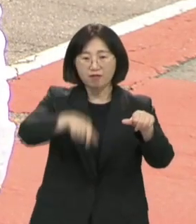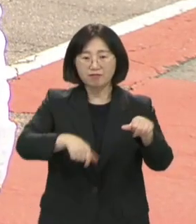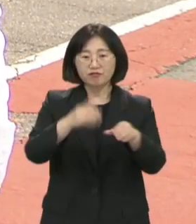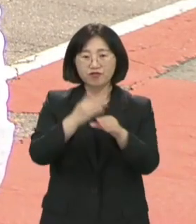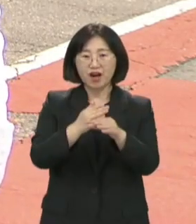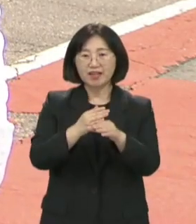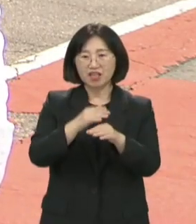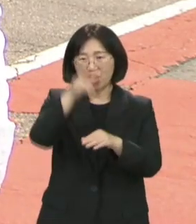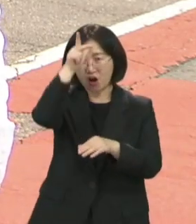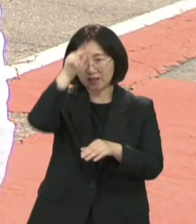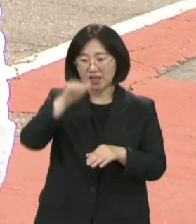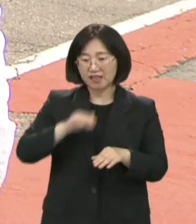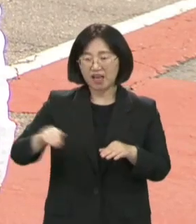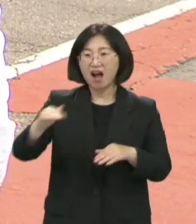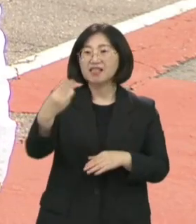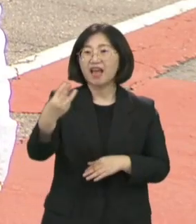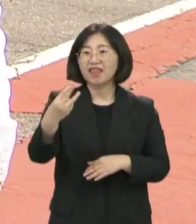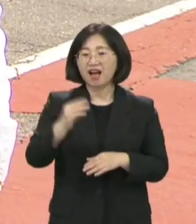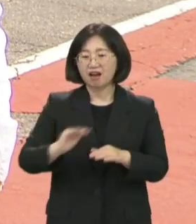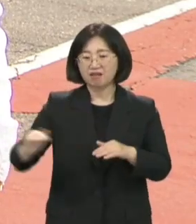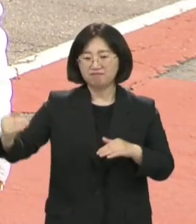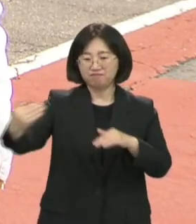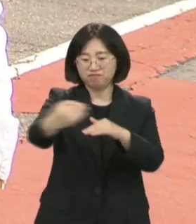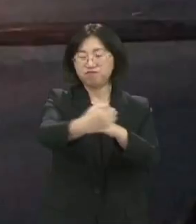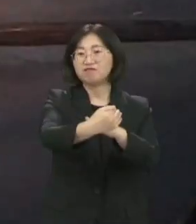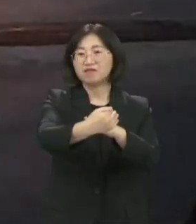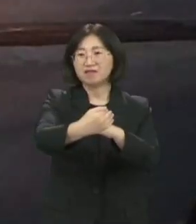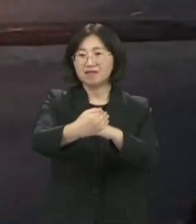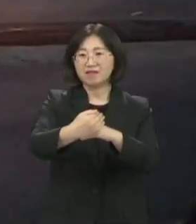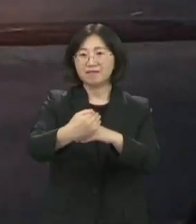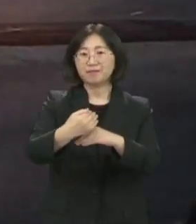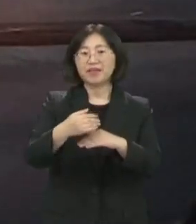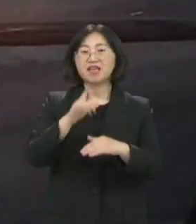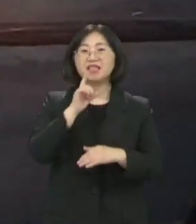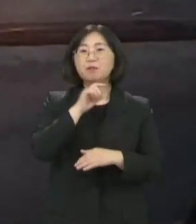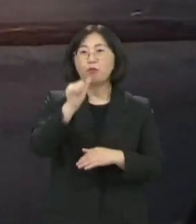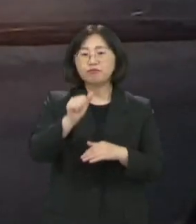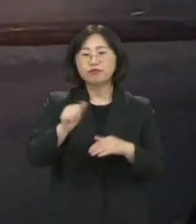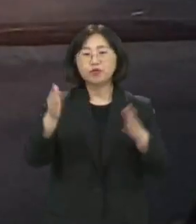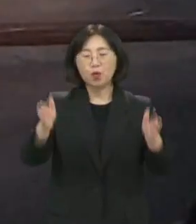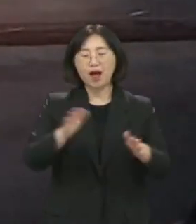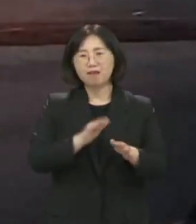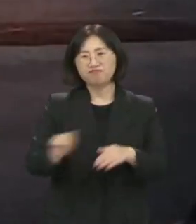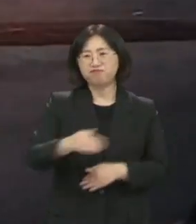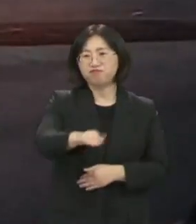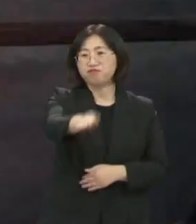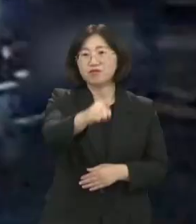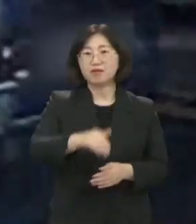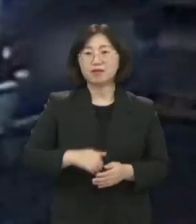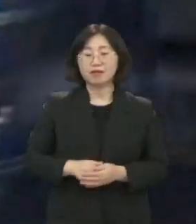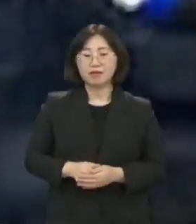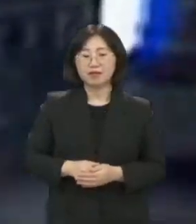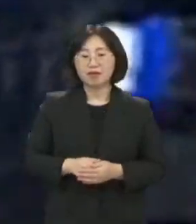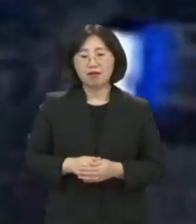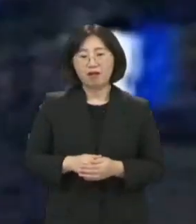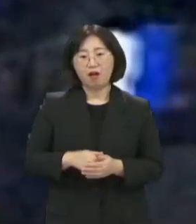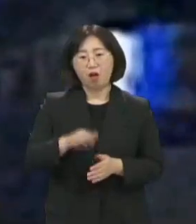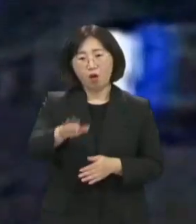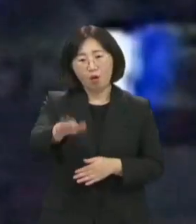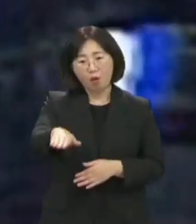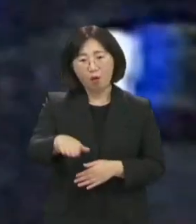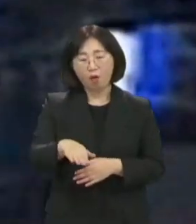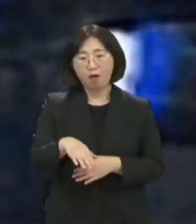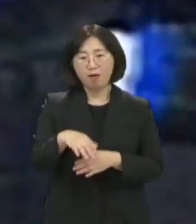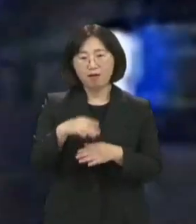검거되기 전까지 15분 넘게 이어졌습니다 멈춰 서고도 문을 열지 않고 버티는 운전자 결국